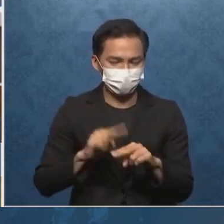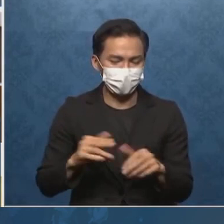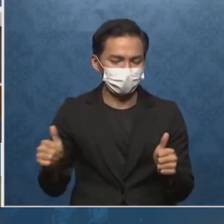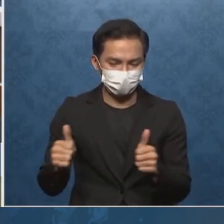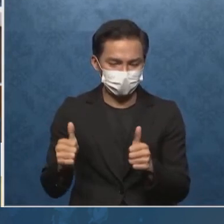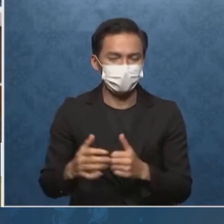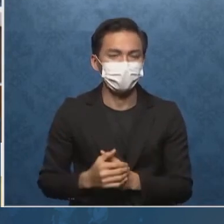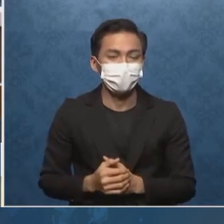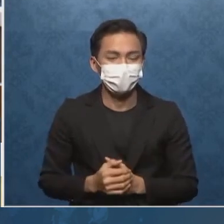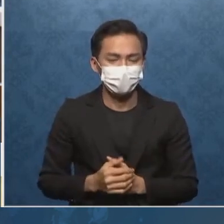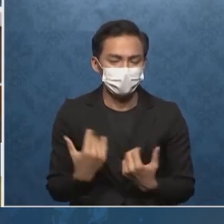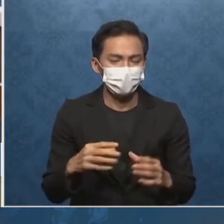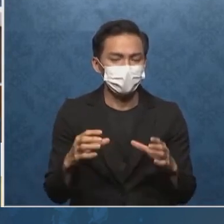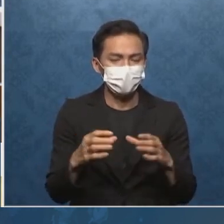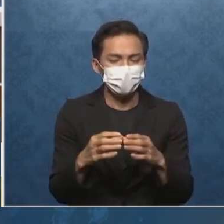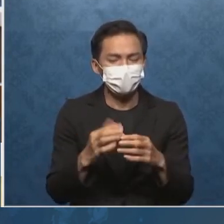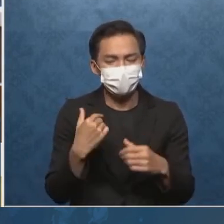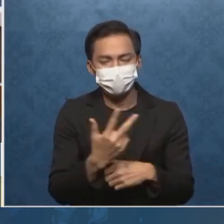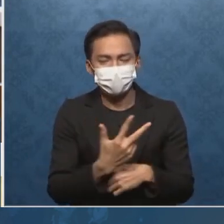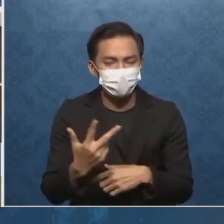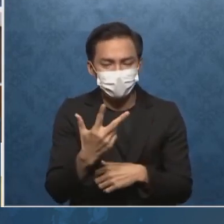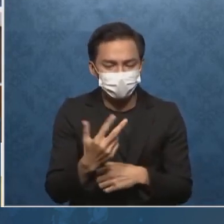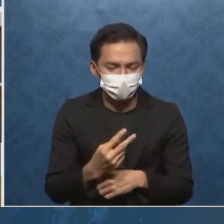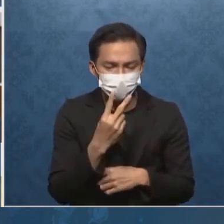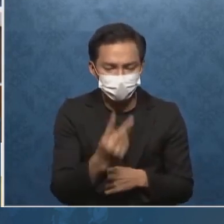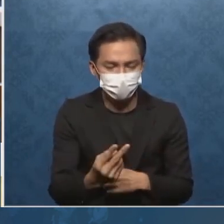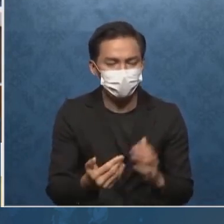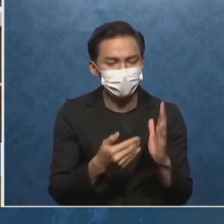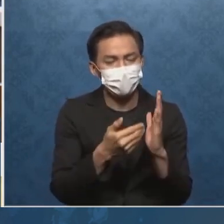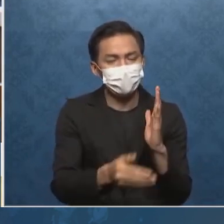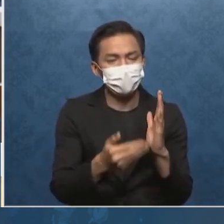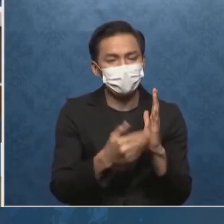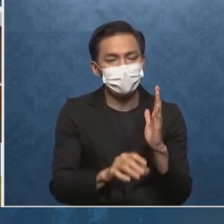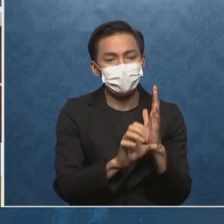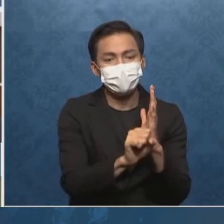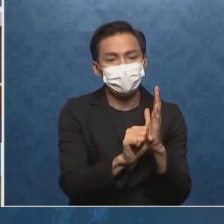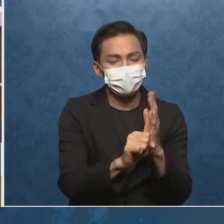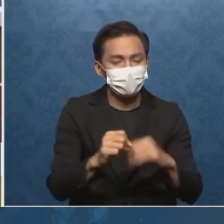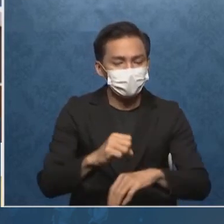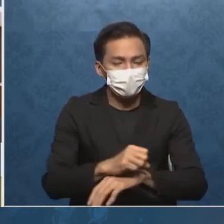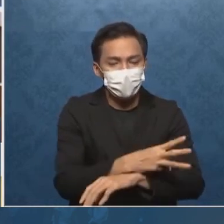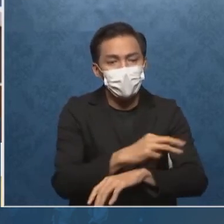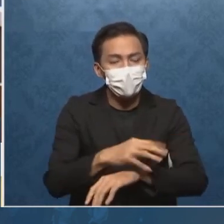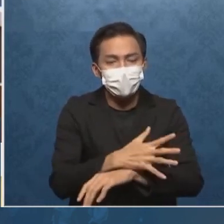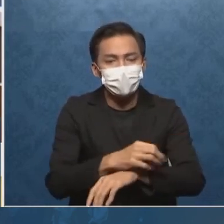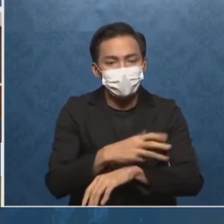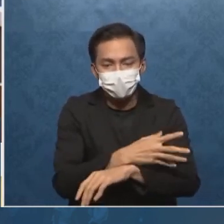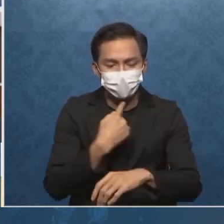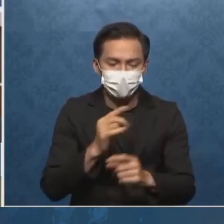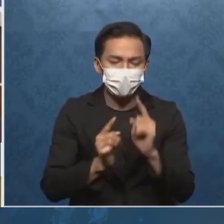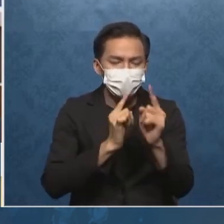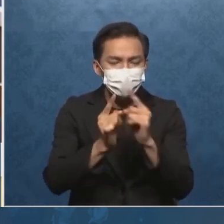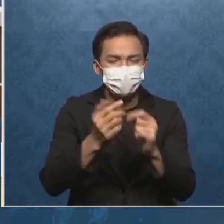ในอริสัจสมบัติและสมาชิกพรรคกล่าวกันได้ลงพื้นที่จังหวัดสารคามเพื่อร่วมพูดคุยกับพี่น้องเกษตรกรที่เข้าร่วมโครงการ